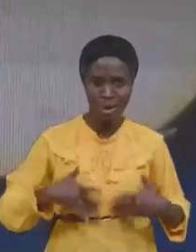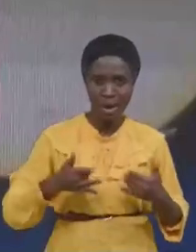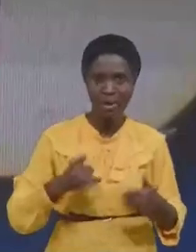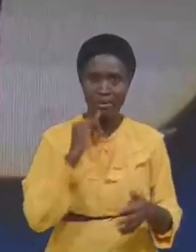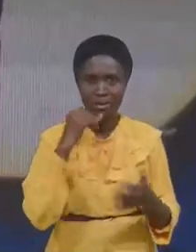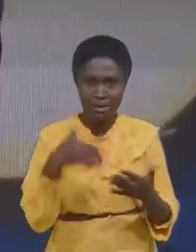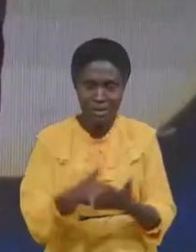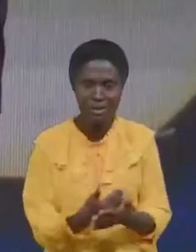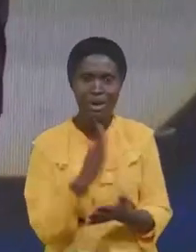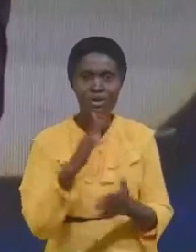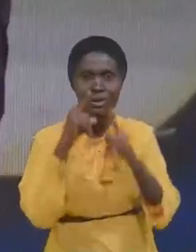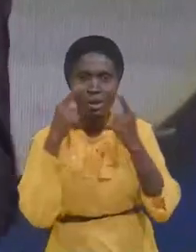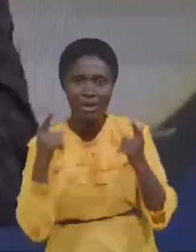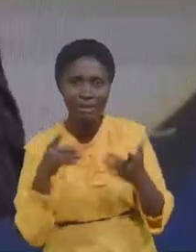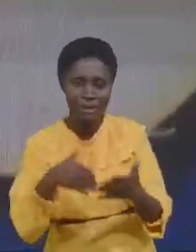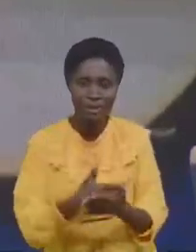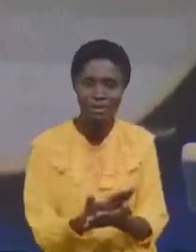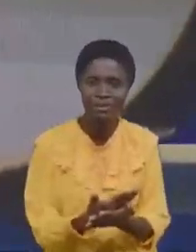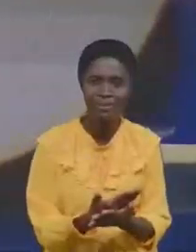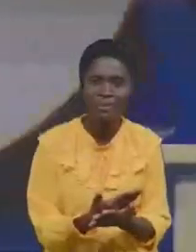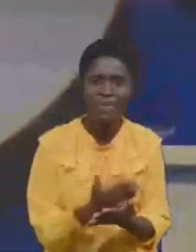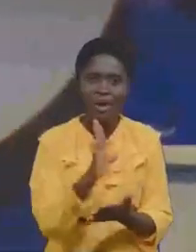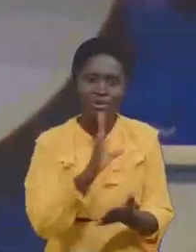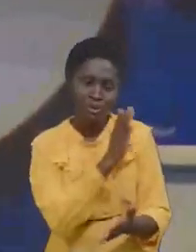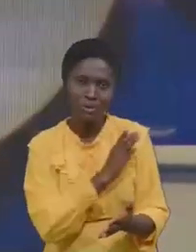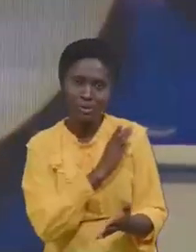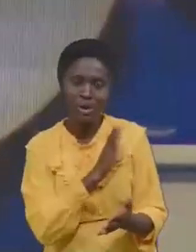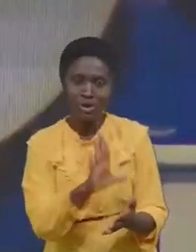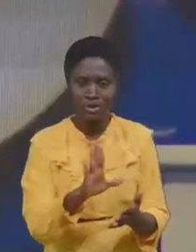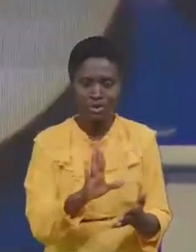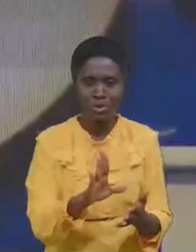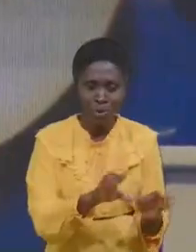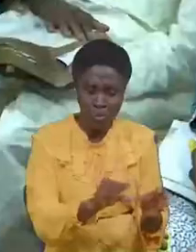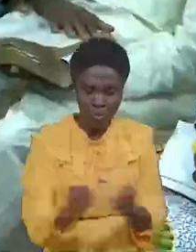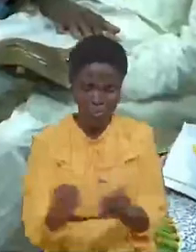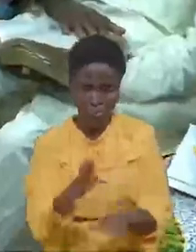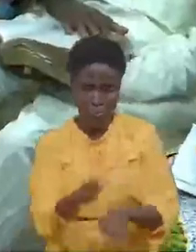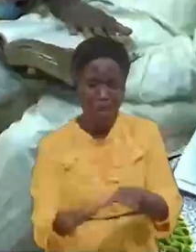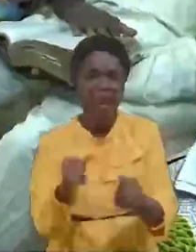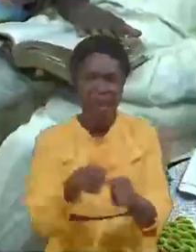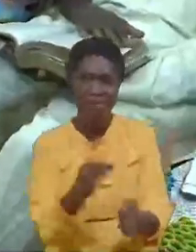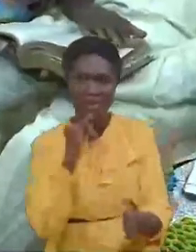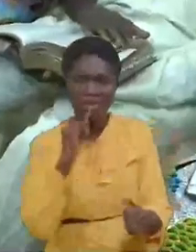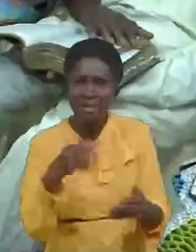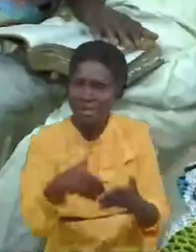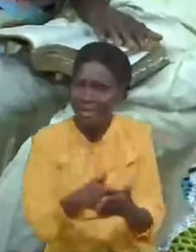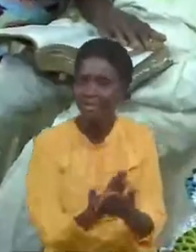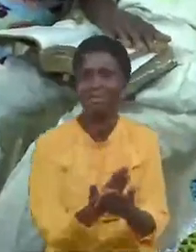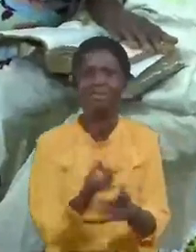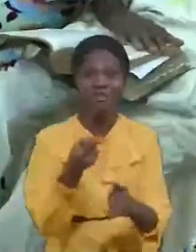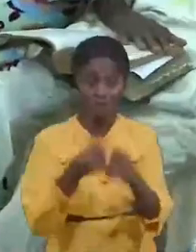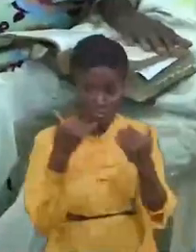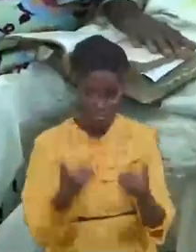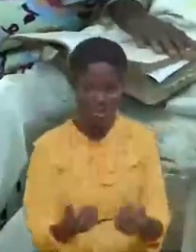sera nouvelle, ton langage est nouveau, ton comportement nouveau, tout sera nouveau à